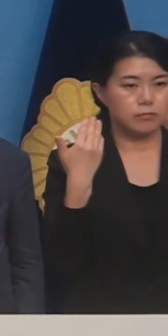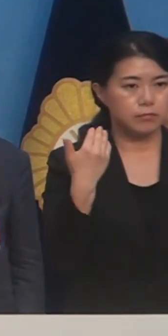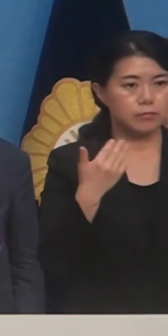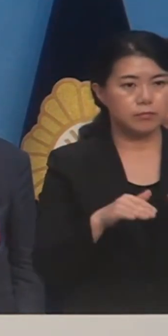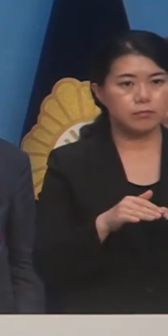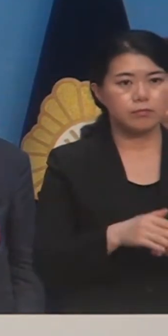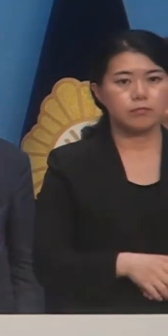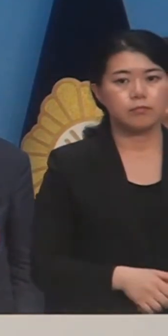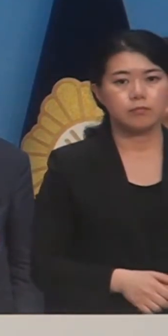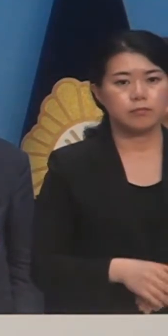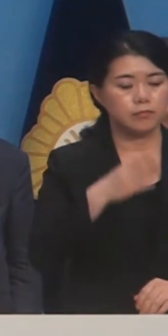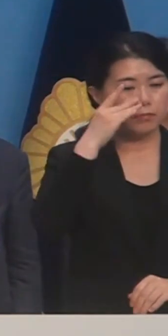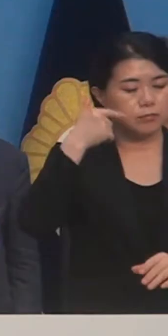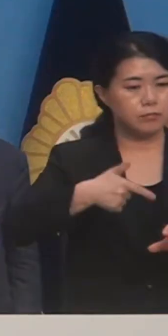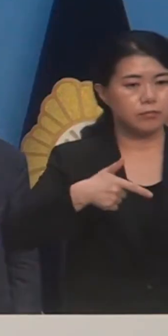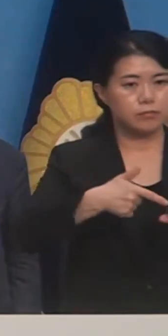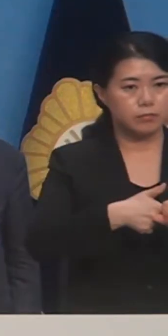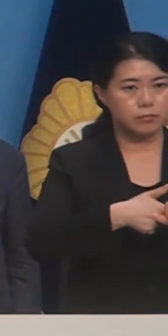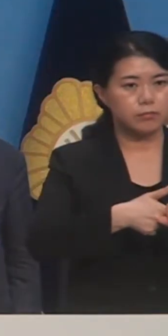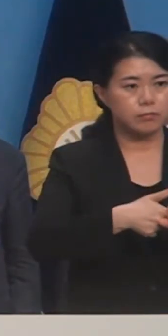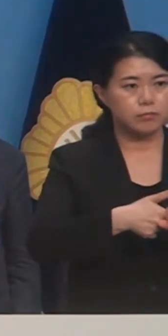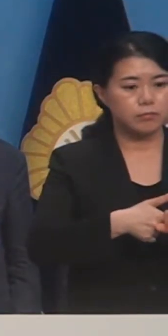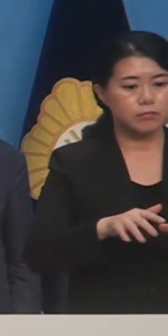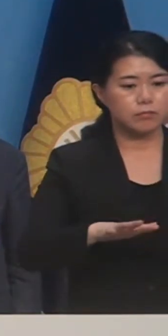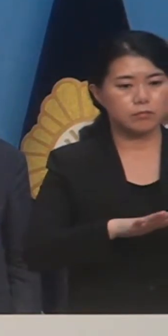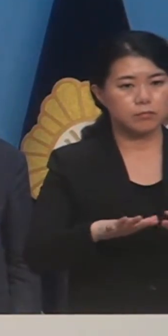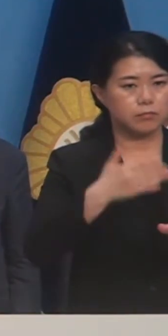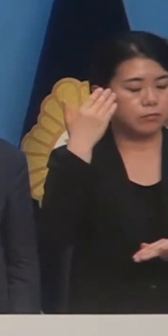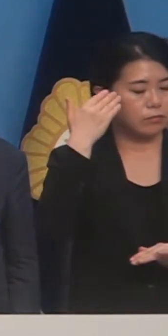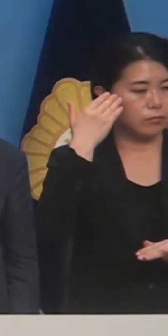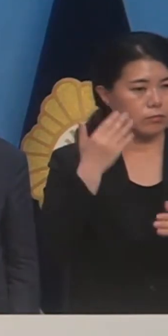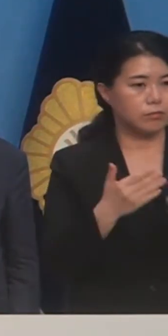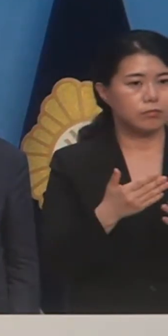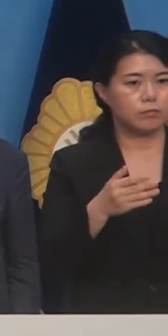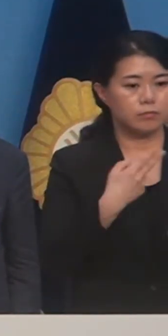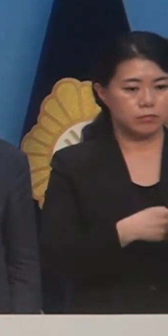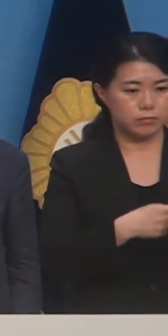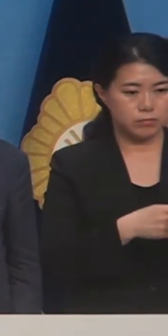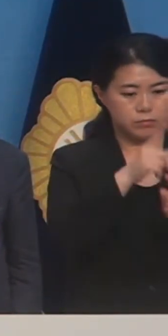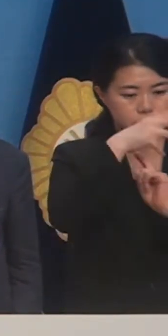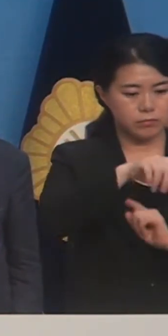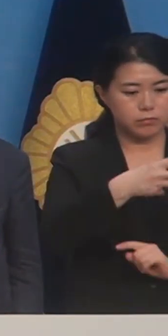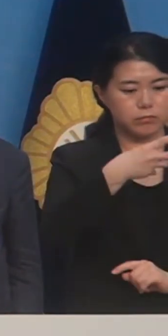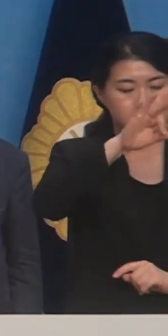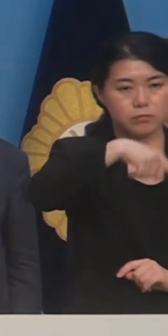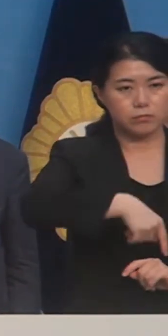충북대학교의 석유지질학과 교수이신 이철우 교수님, 네. 그리고 또